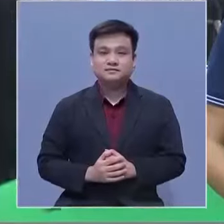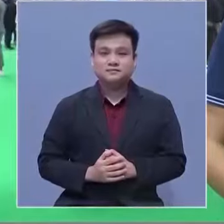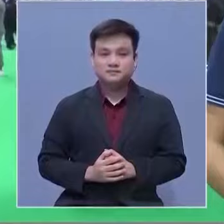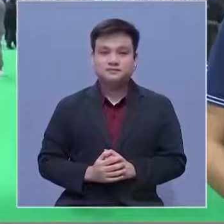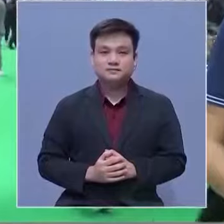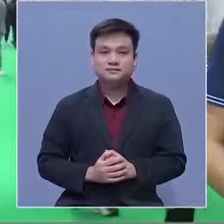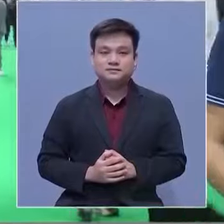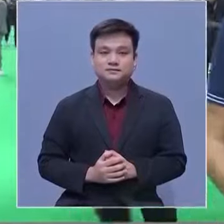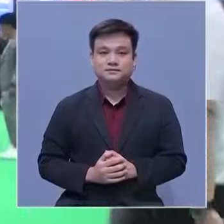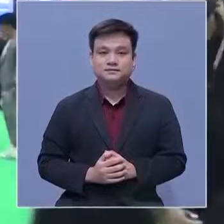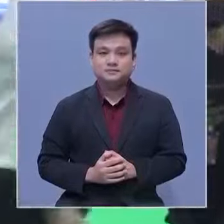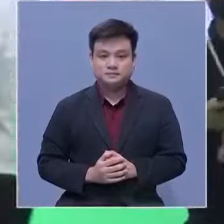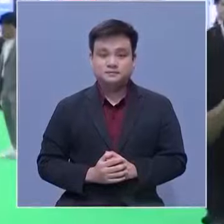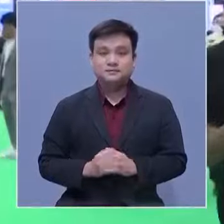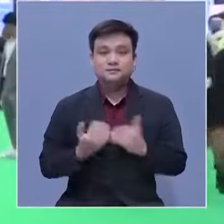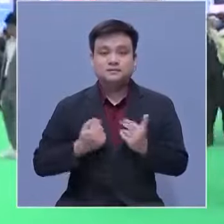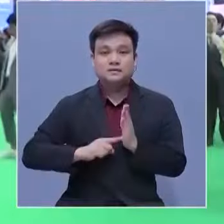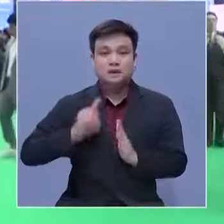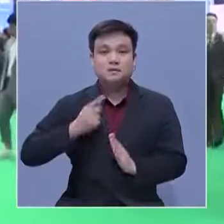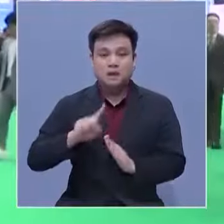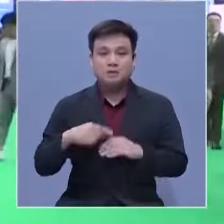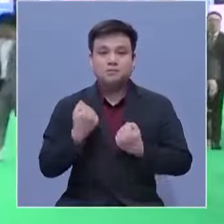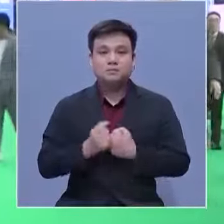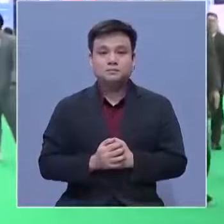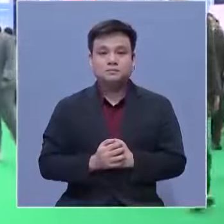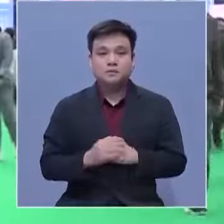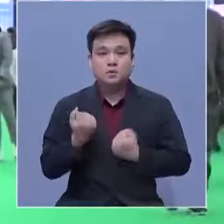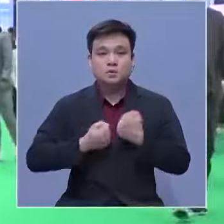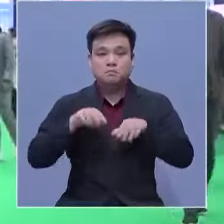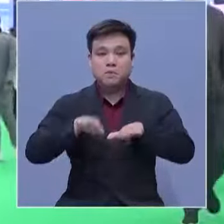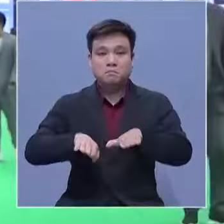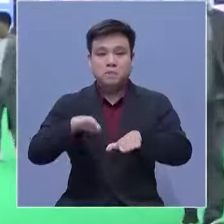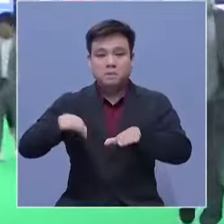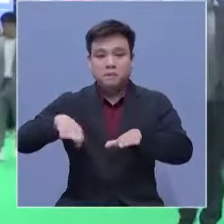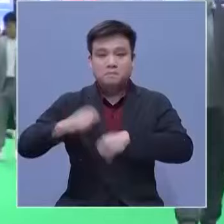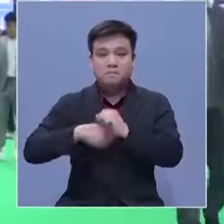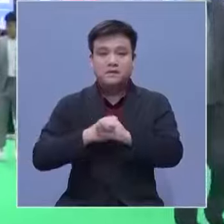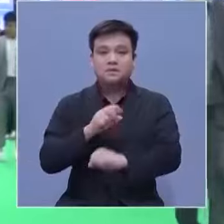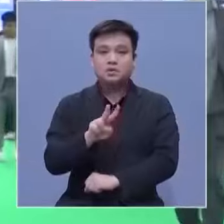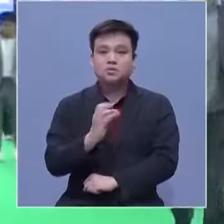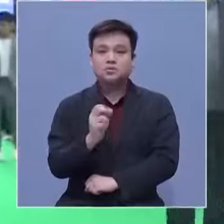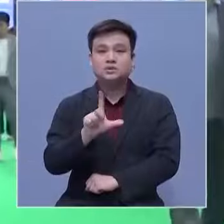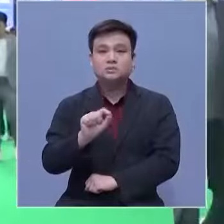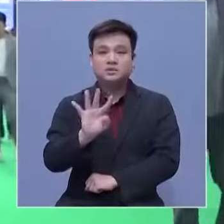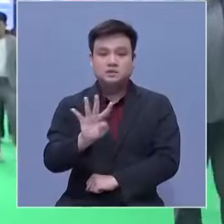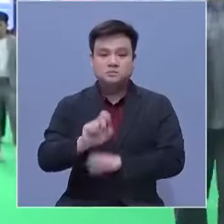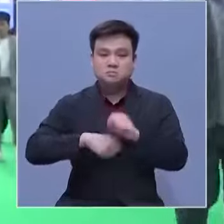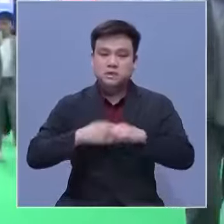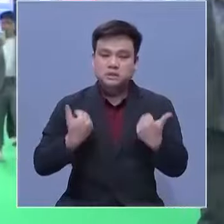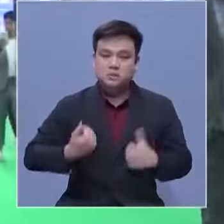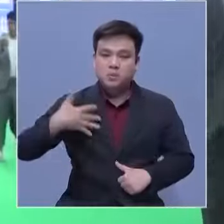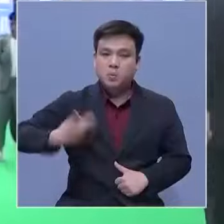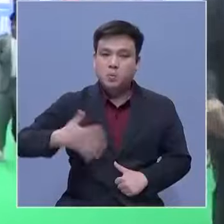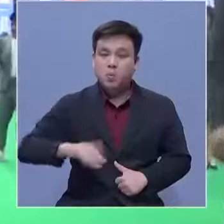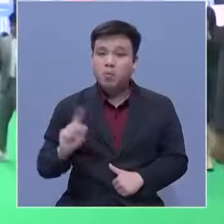เชิญค่ะ เริ่มขึ้นแล้วนะคะสำหรับงานมอเตอร์โชว์2024ค่ะซึ่งปีนี้เรียกได้ว่าเป็นปีประวัติศาสตร์เลยนะคะเพราะว่ามีค่